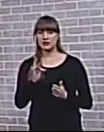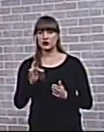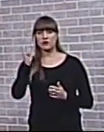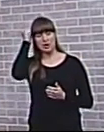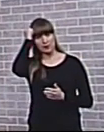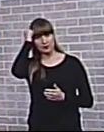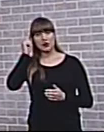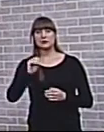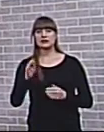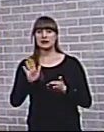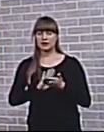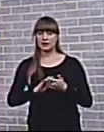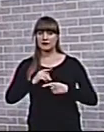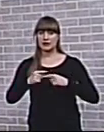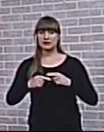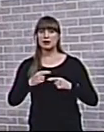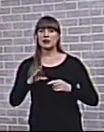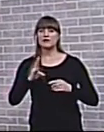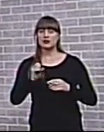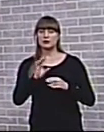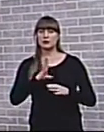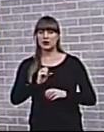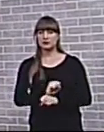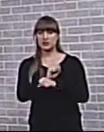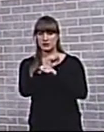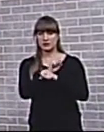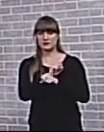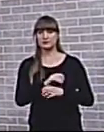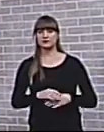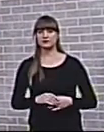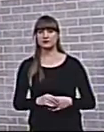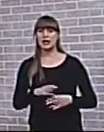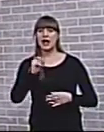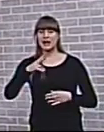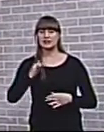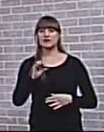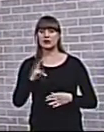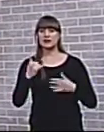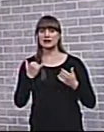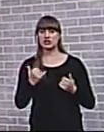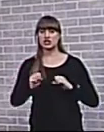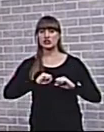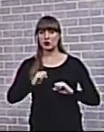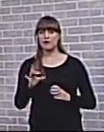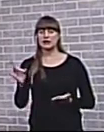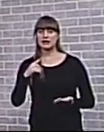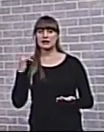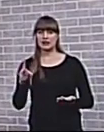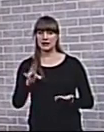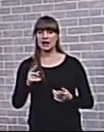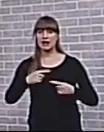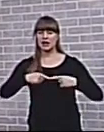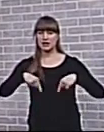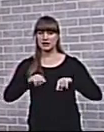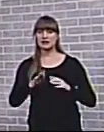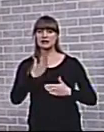памятника участникам ликвидации последствий прошел траурный митинг. Александр Филипенко сейчас руководит региональной организацией